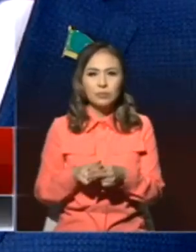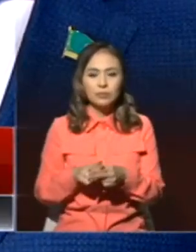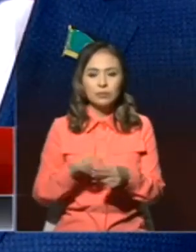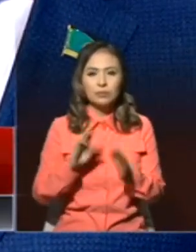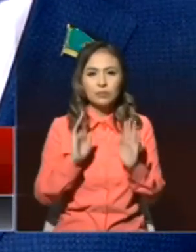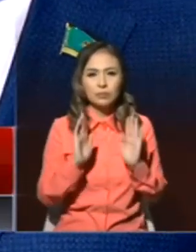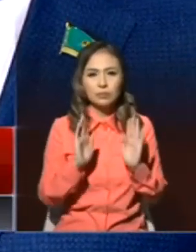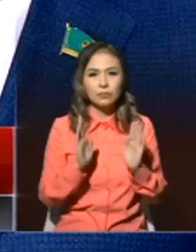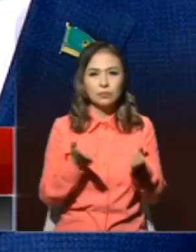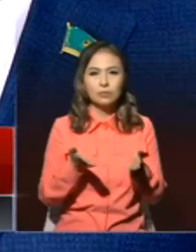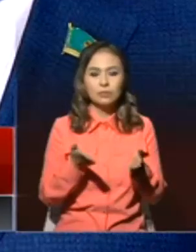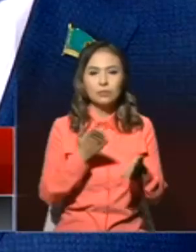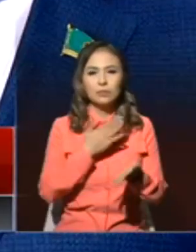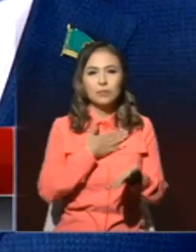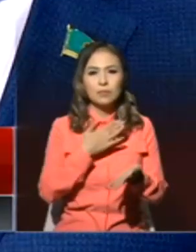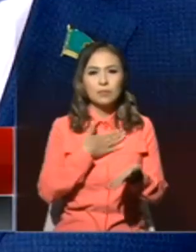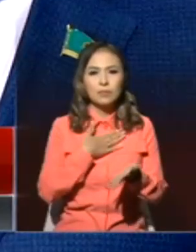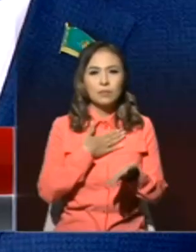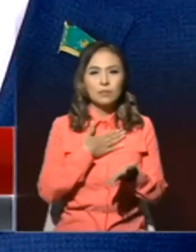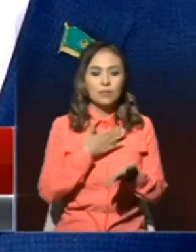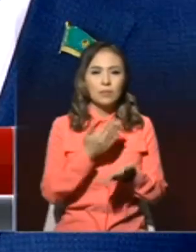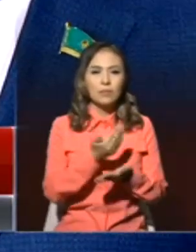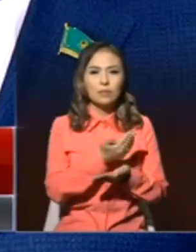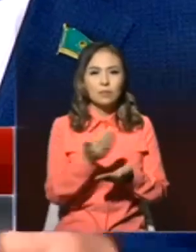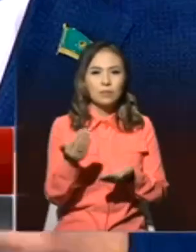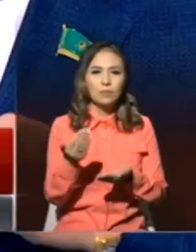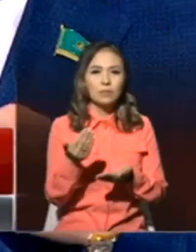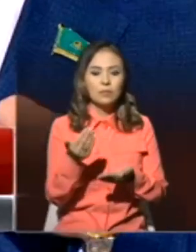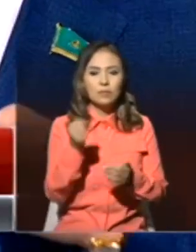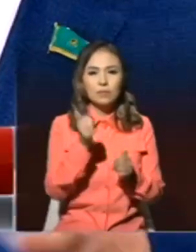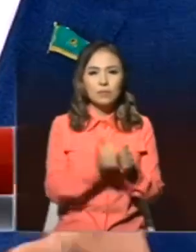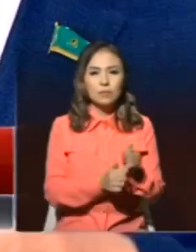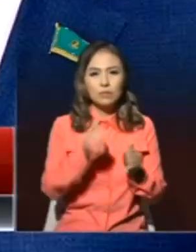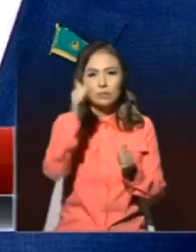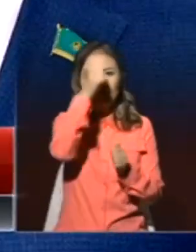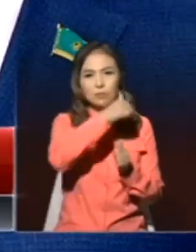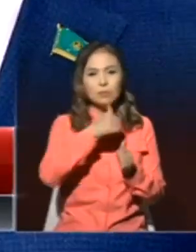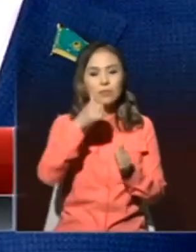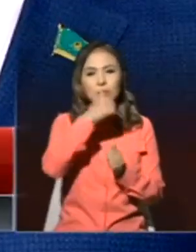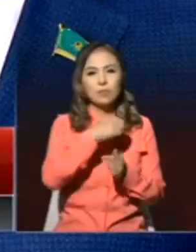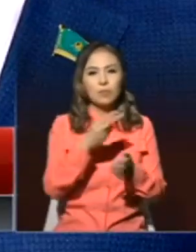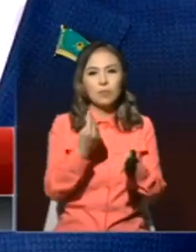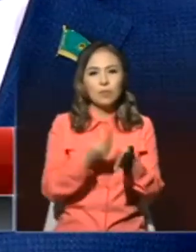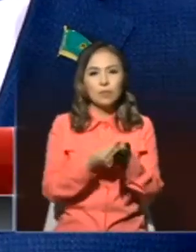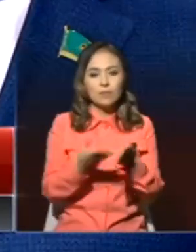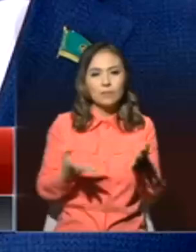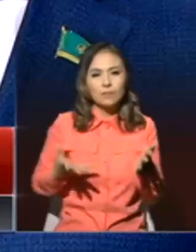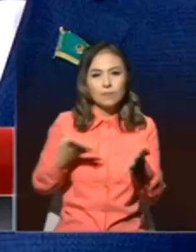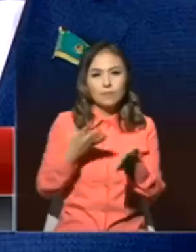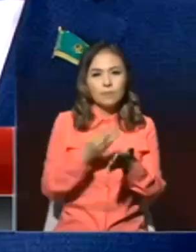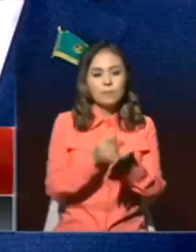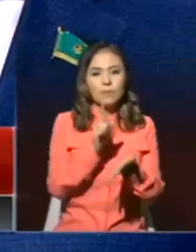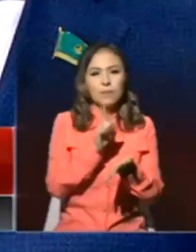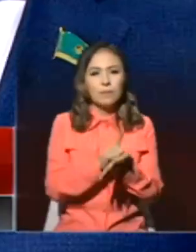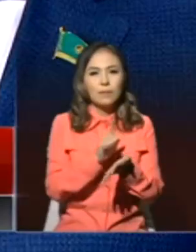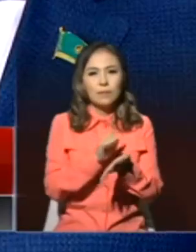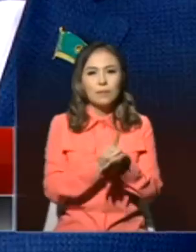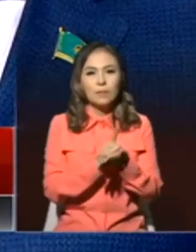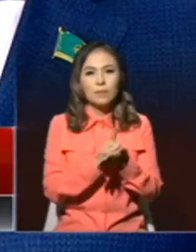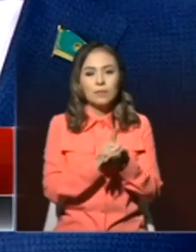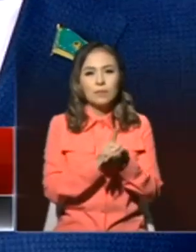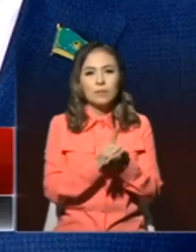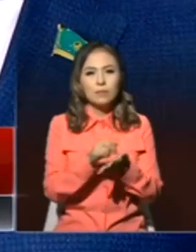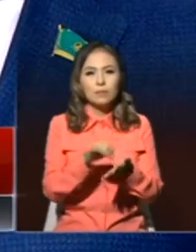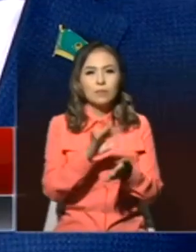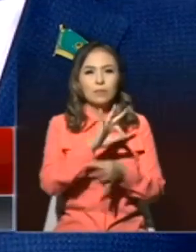шабылатын болса, бізге жаңағы оның жыл сайын бюджетке төлеп отырған салығының құны 5